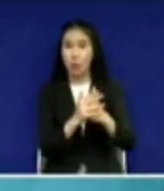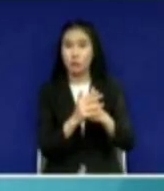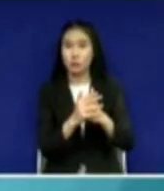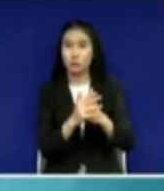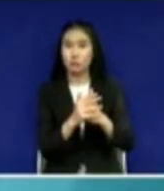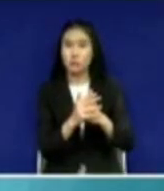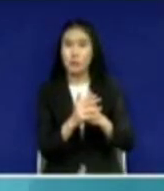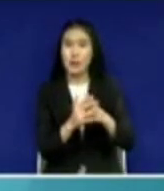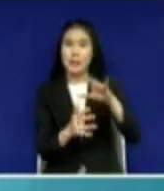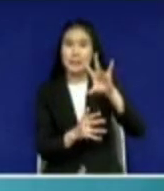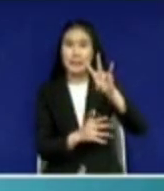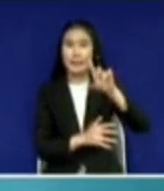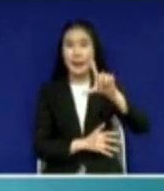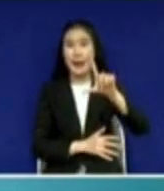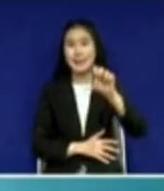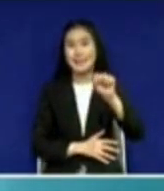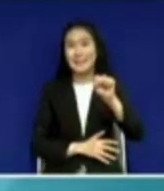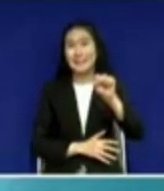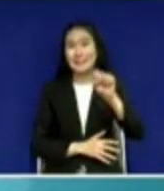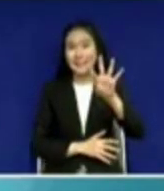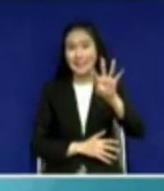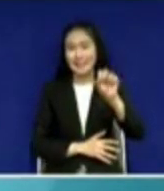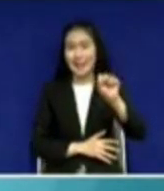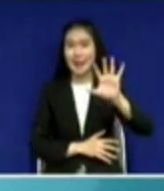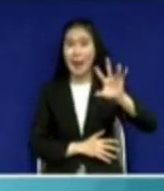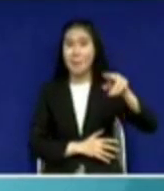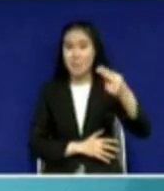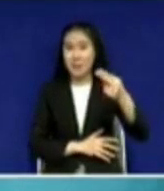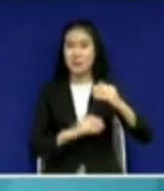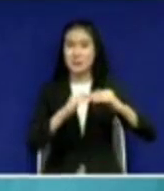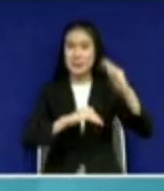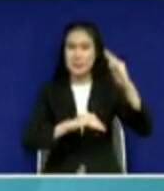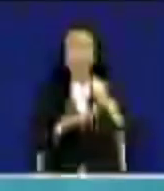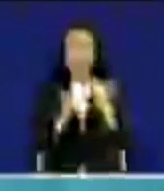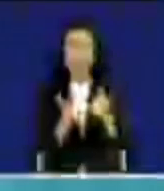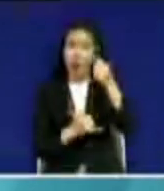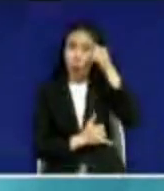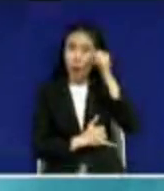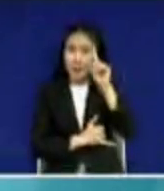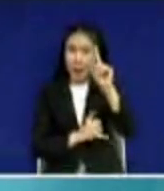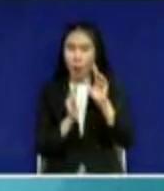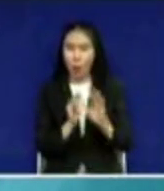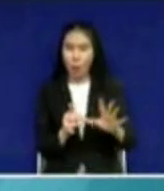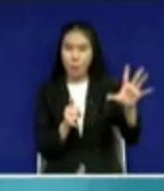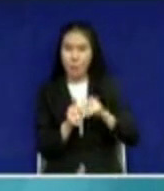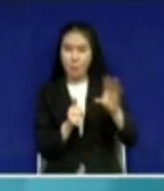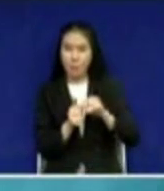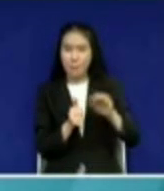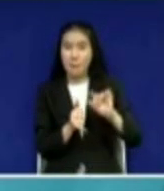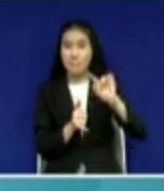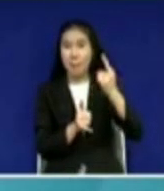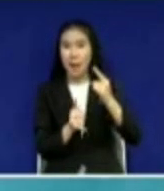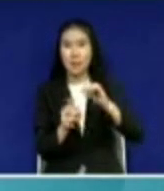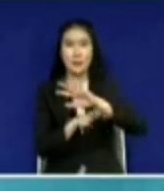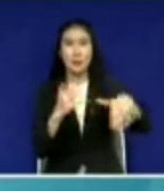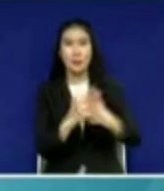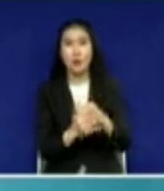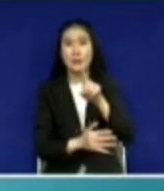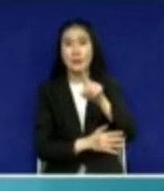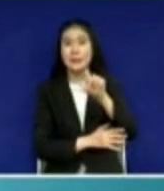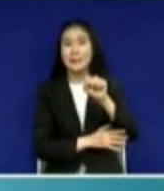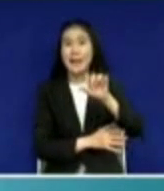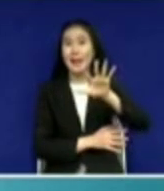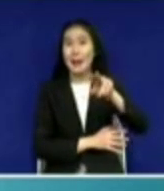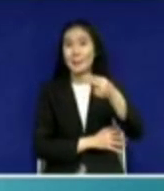ากกว่า 7,450,000 รายแล้วนะคะโดยในวันเดียวค่ะมีจำนวนผู้ป่วยรายใหม่มากถึง 134,000 ร